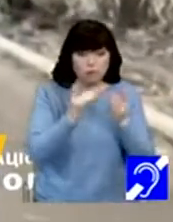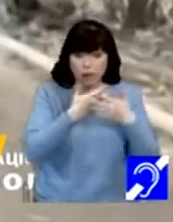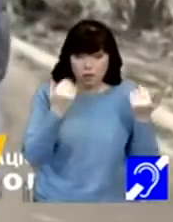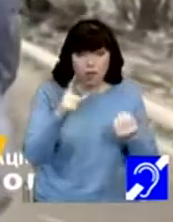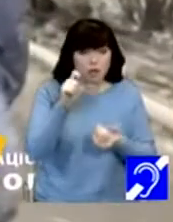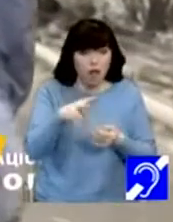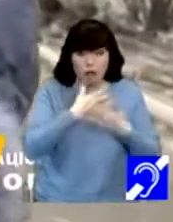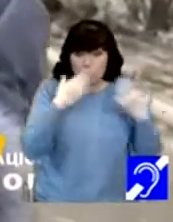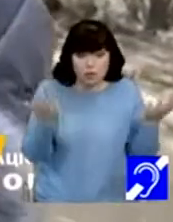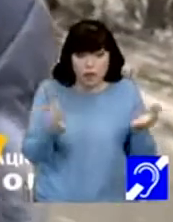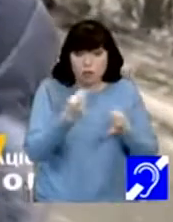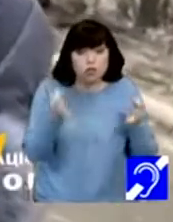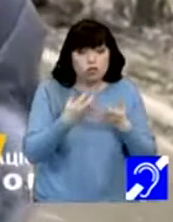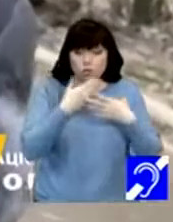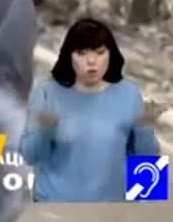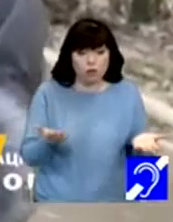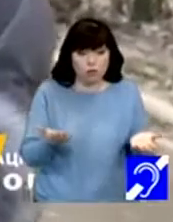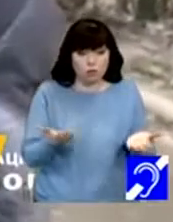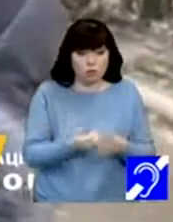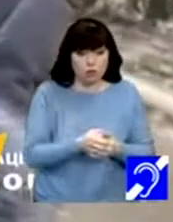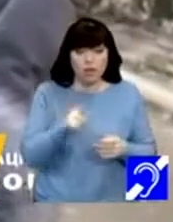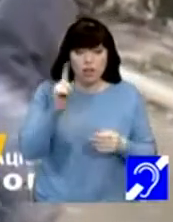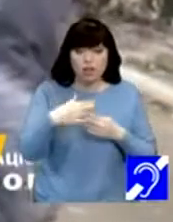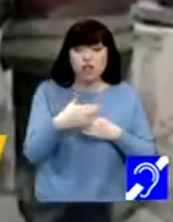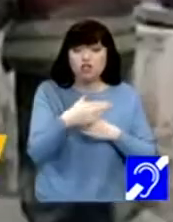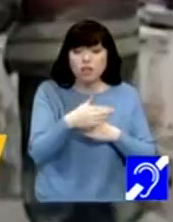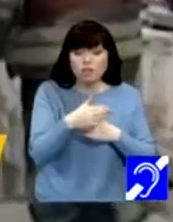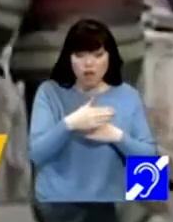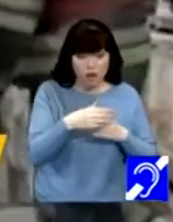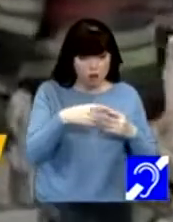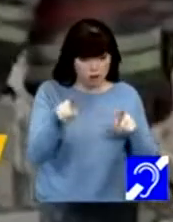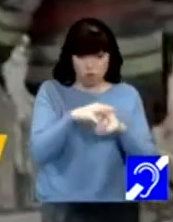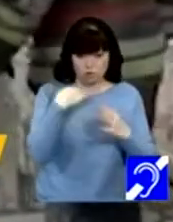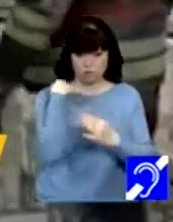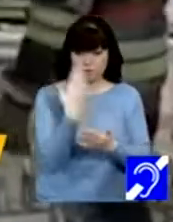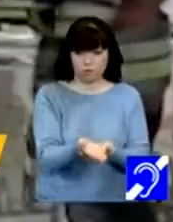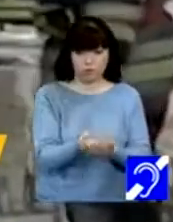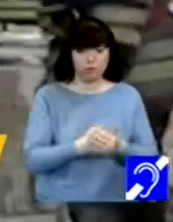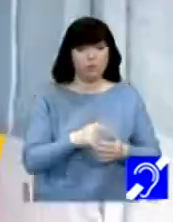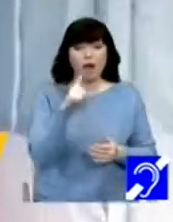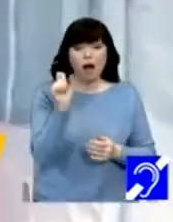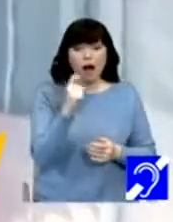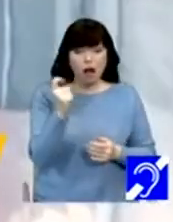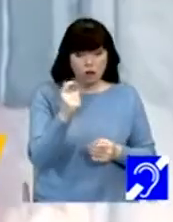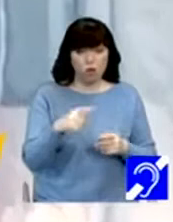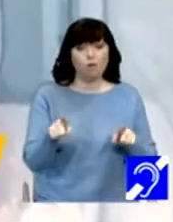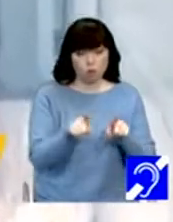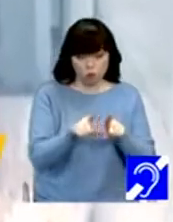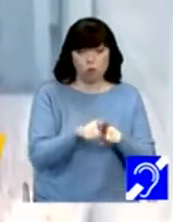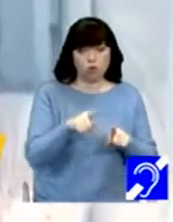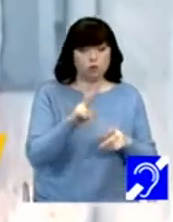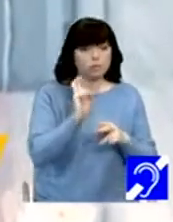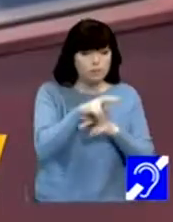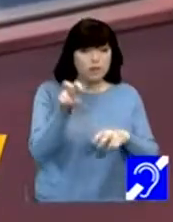залы нету, ну ничего нету, все, и двери входные выбиты. La Harkov, al doilea oraș ca mărime din Ucraina, echipele de